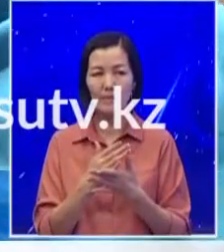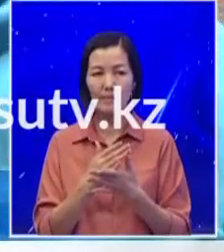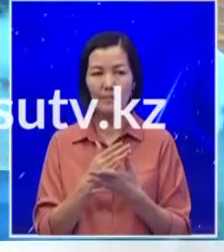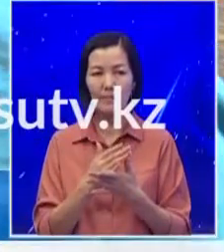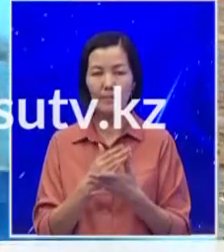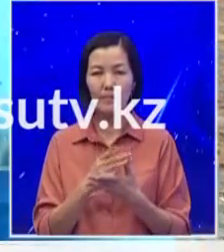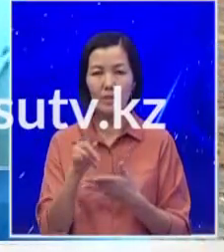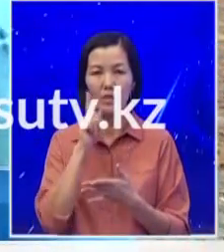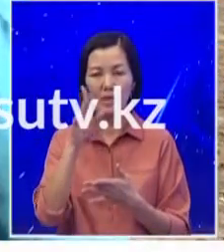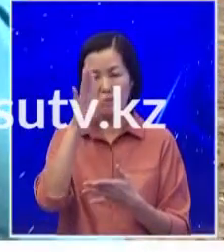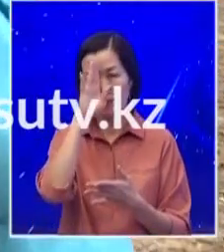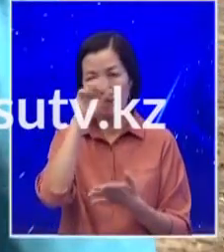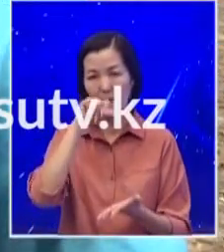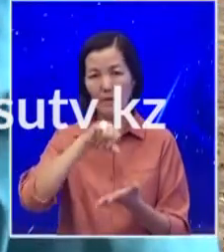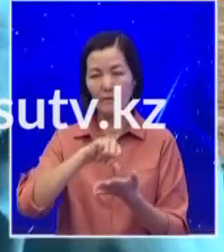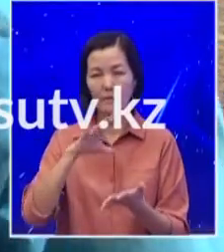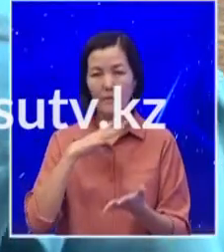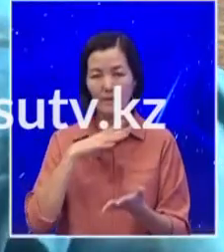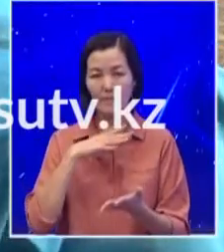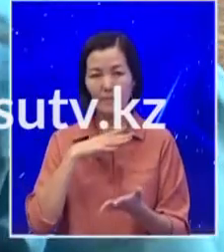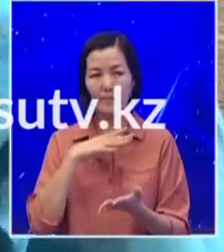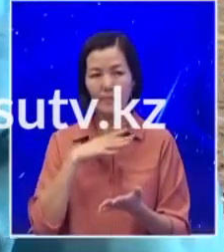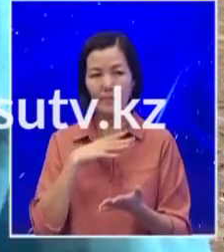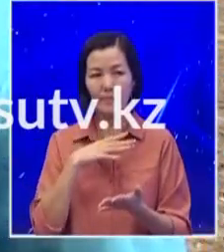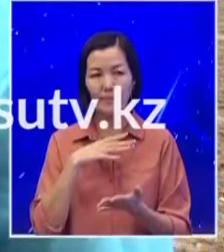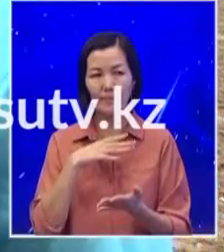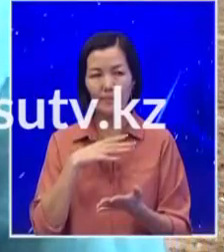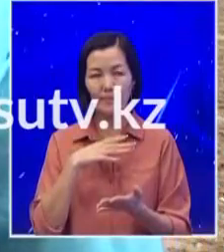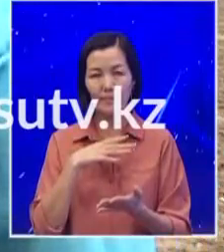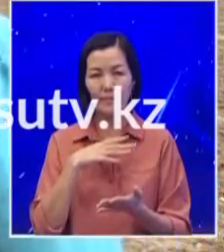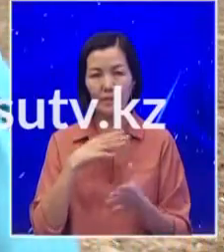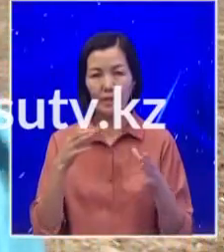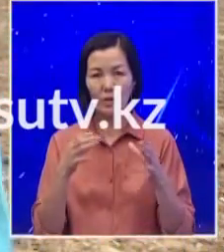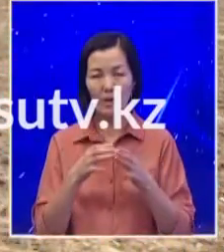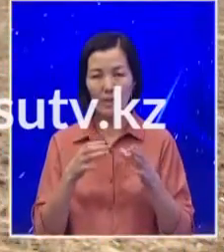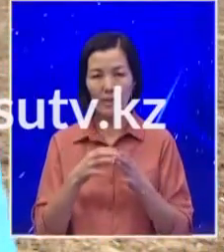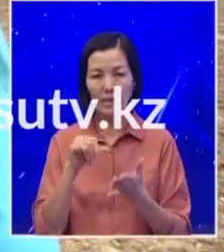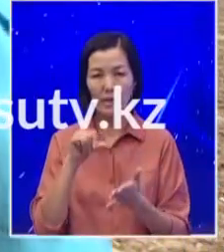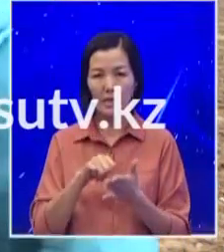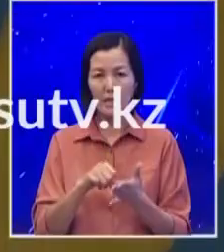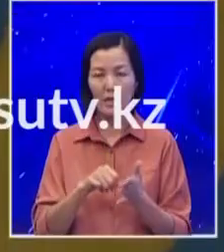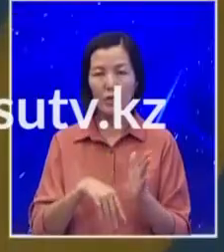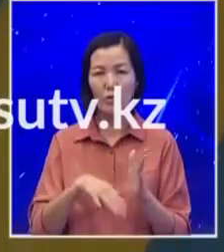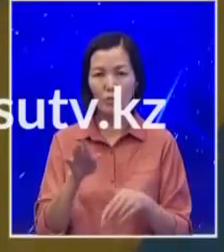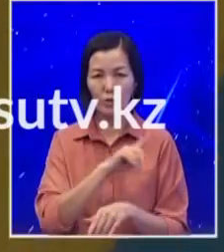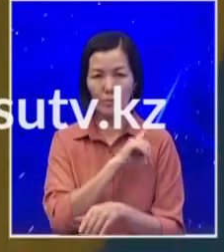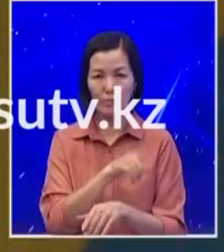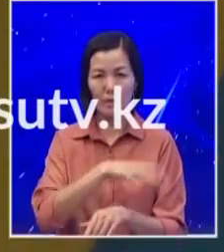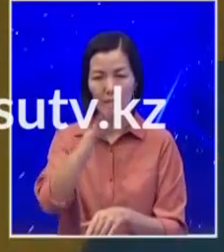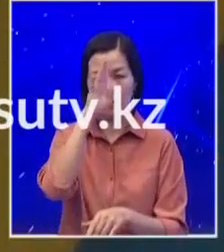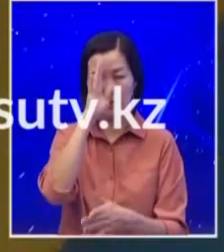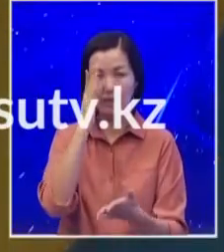бала шыққан көкпаш палуандар бар. Және де өзіміздің құрамада шауып жүрген жақсы-жақсы балаларымыз бар.